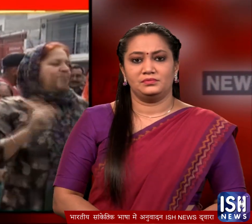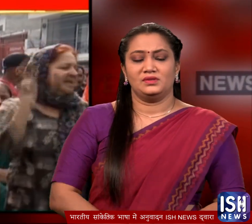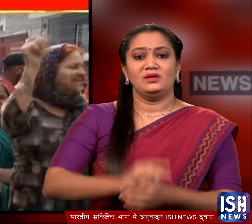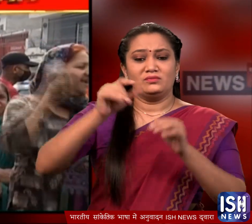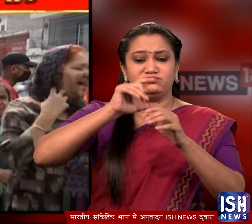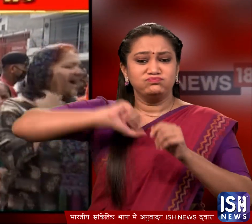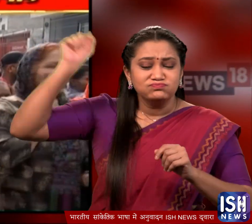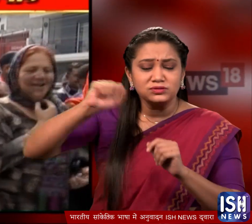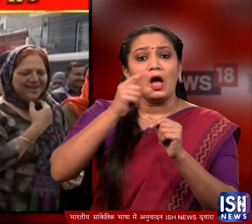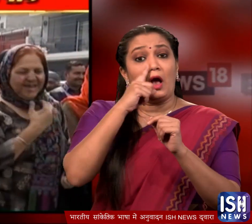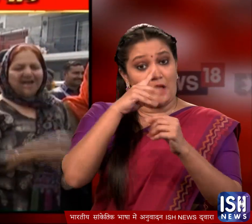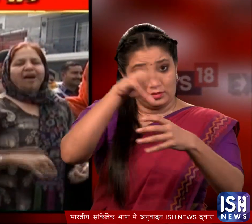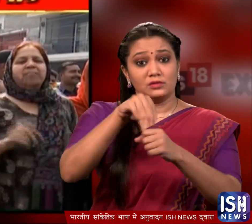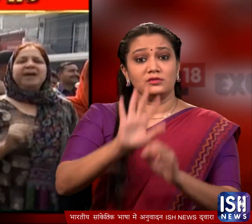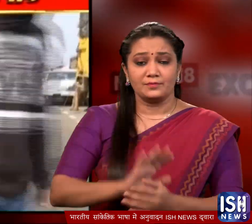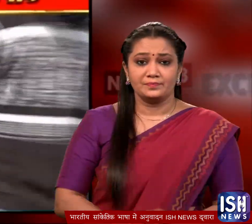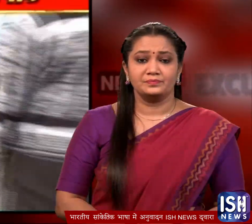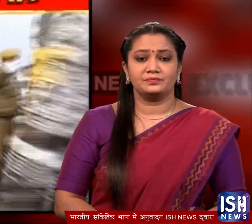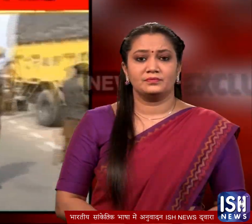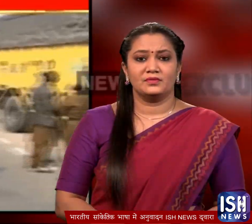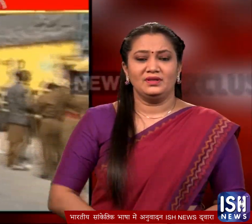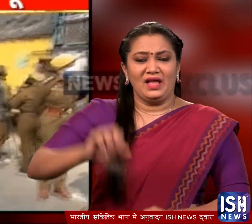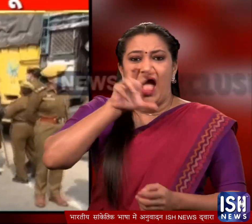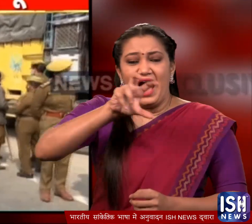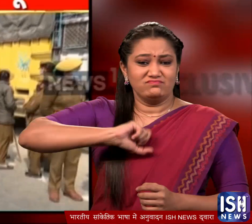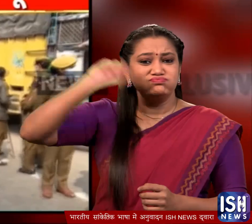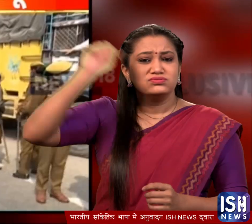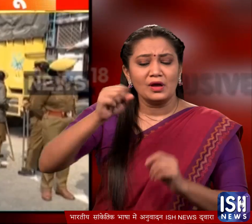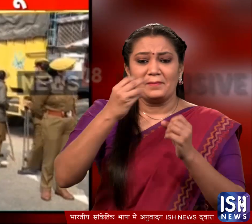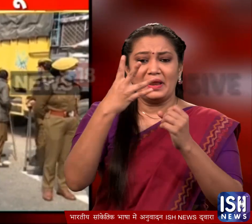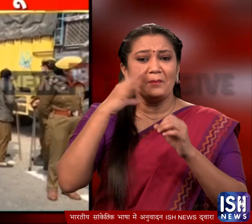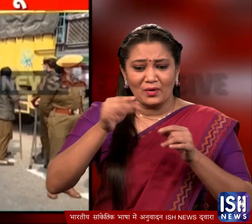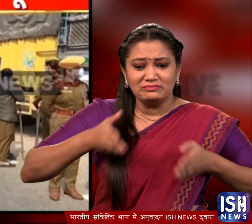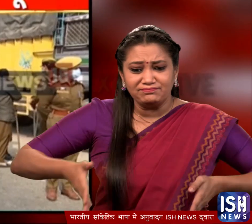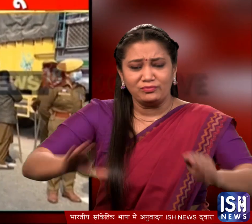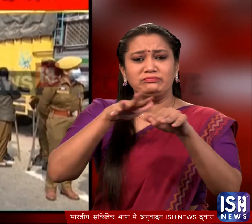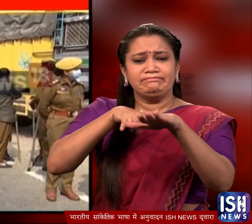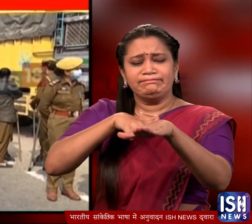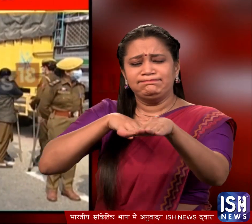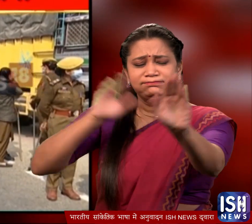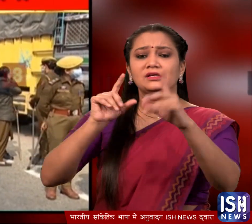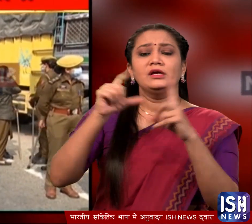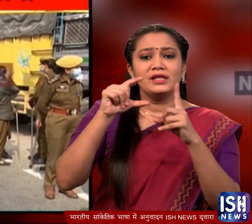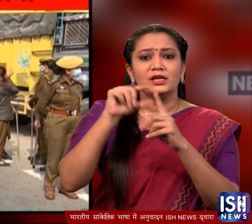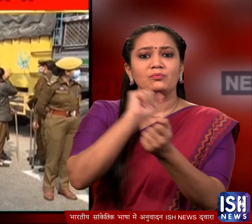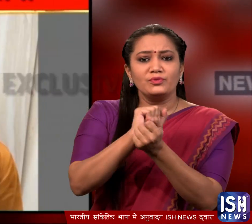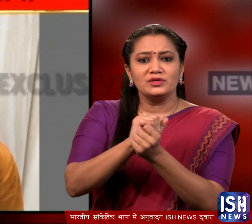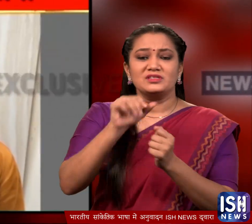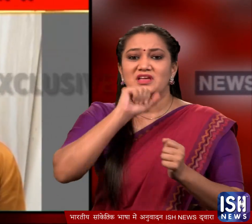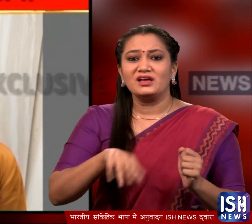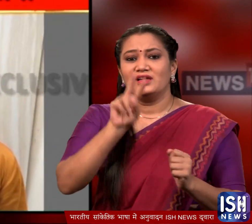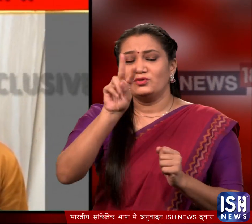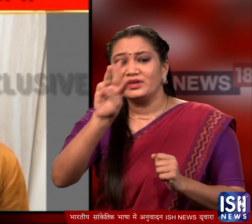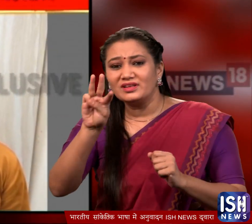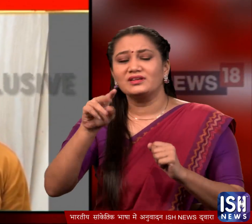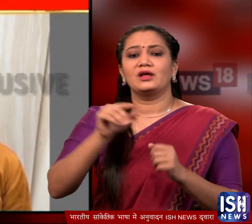प्रदर्शनकारियों के साथ बड़ी संख्या में महिलाएं भी शामिल हुई। नारेबाजी करने सड़क पर उतरे लोगों की वजह से अहम रास्तों पर ट्रैफिक जाम हो गया। दिल्ली पुलिस ने 23 साल के युवक